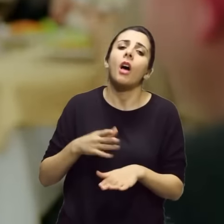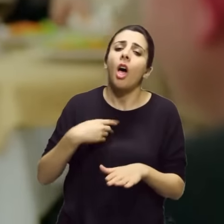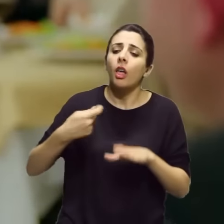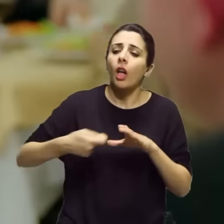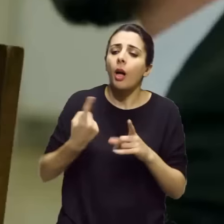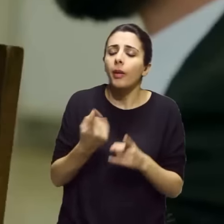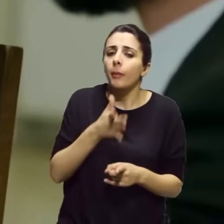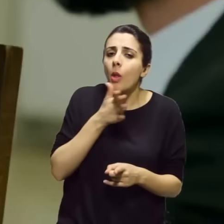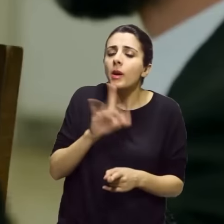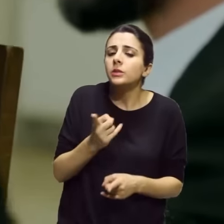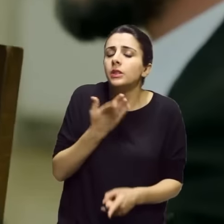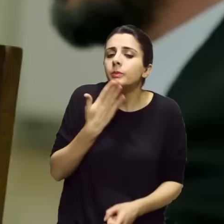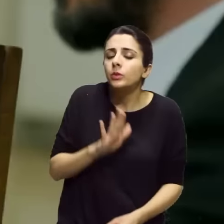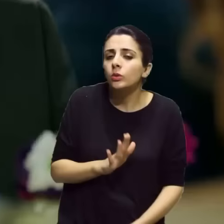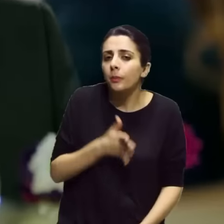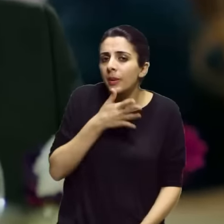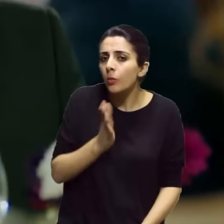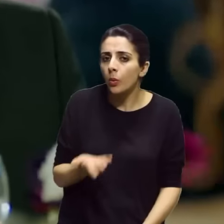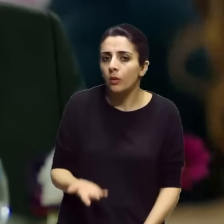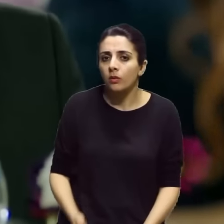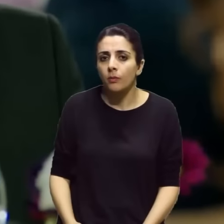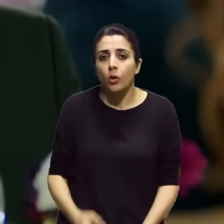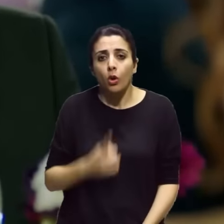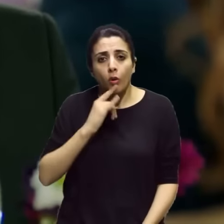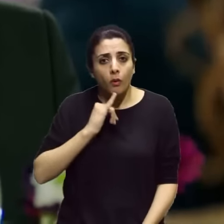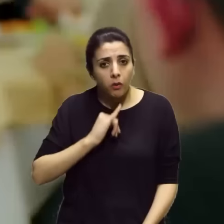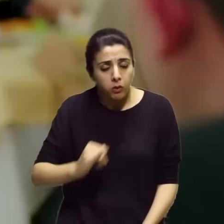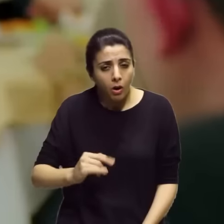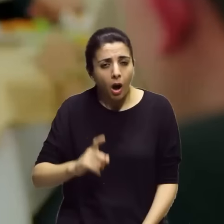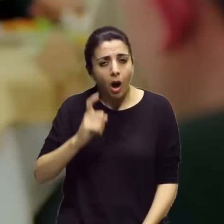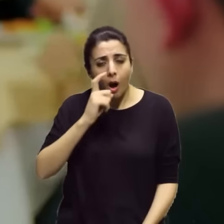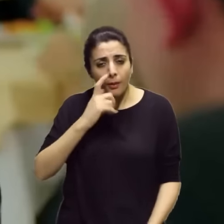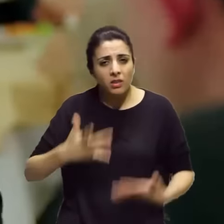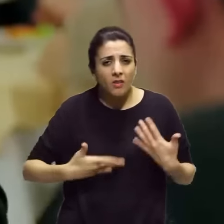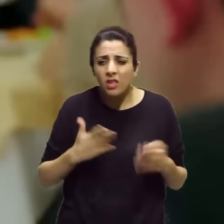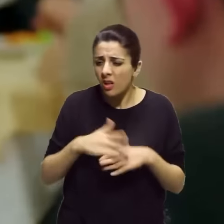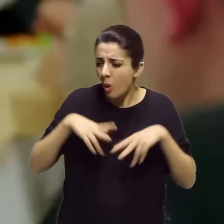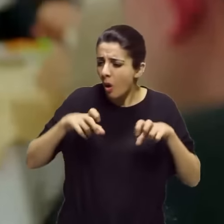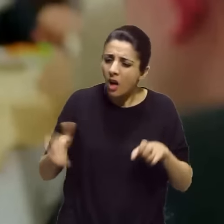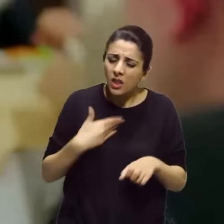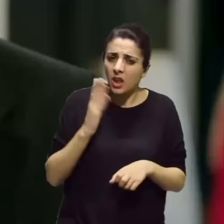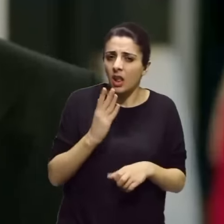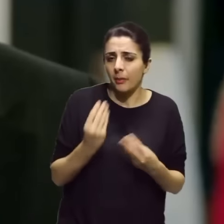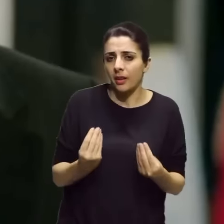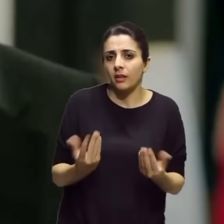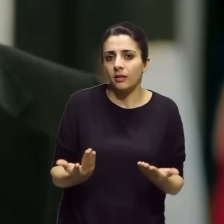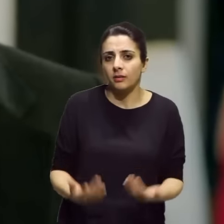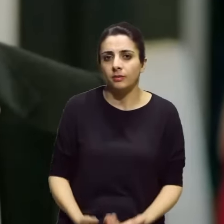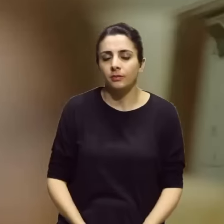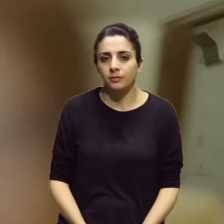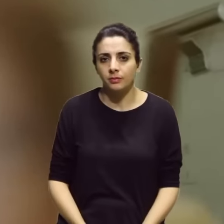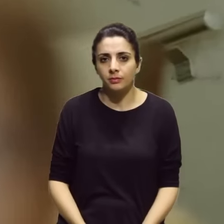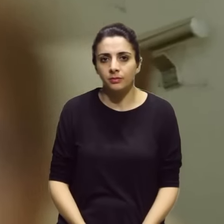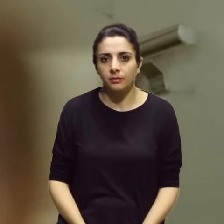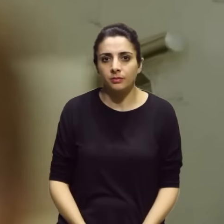yapmayı biliyor o kadar. Başka bir numarası yok ya. Küfürbaz, kaba saba. Ya biz niye oturuyoruz ki? Kalkalım gidelim ya.